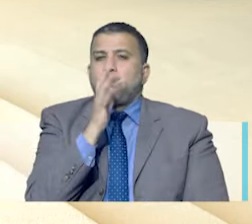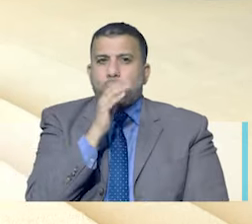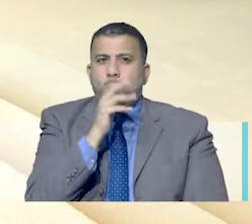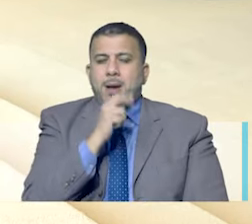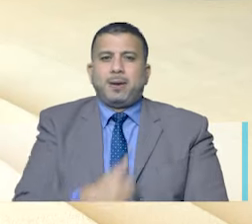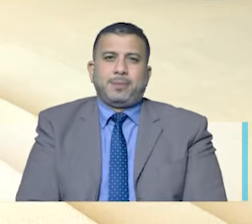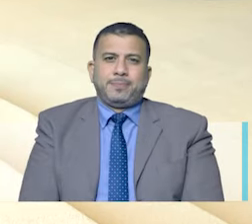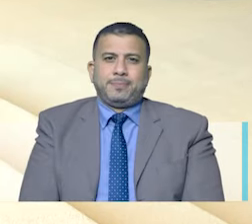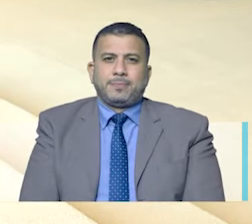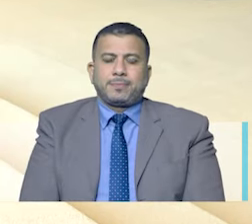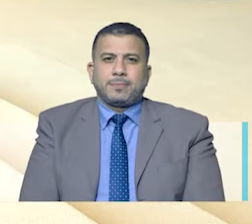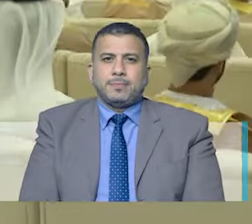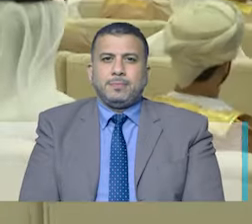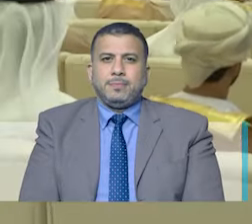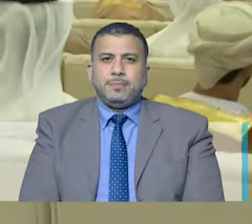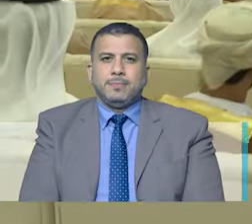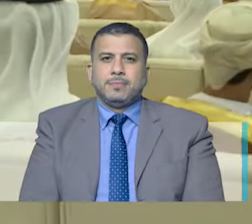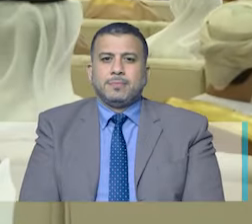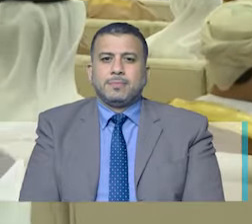في سلطنه عمان